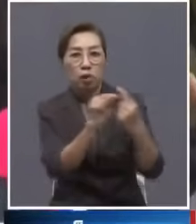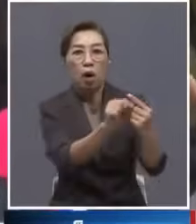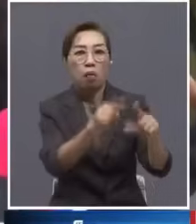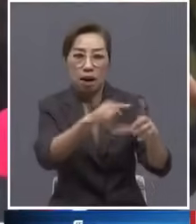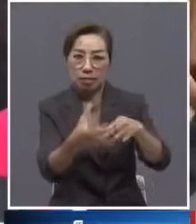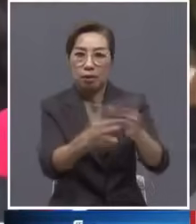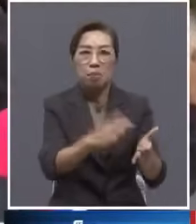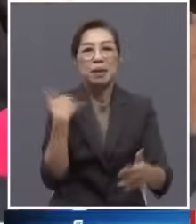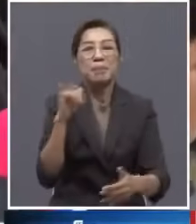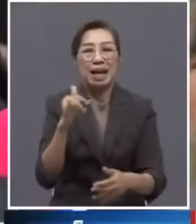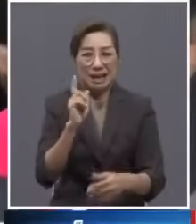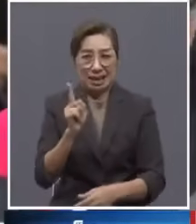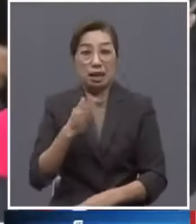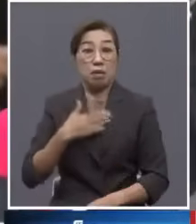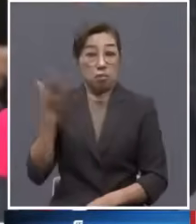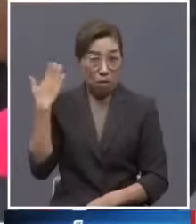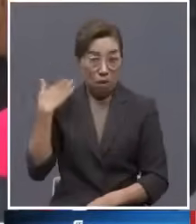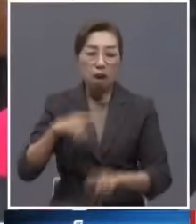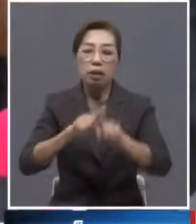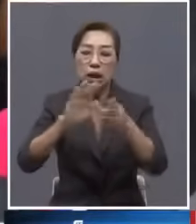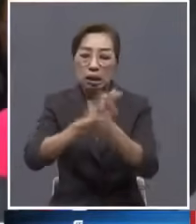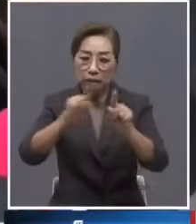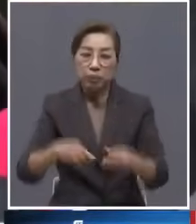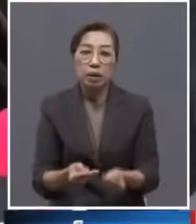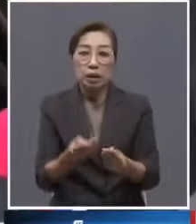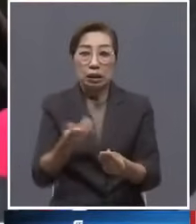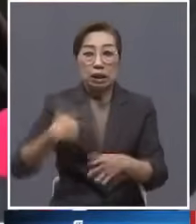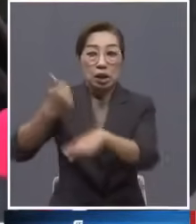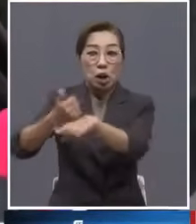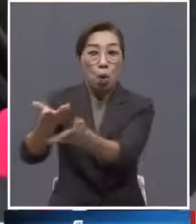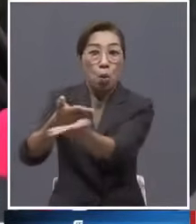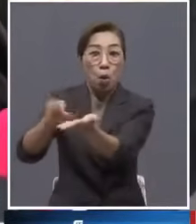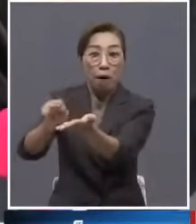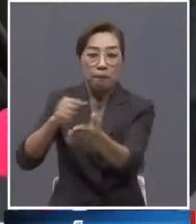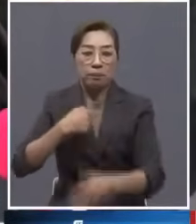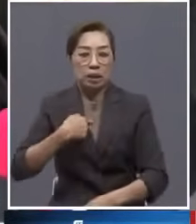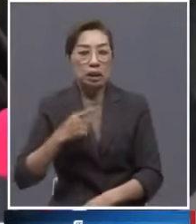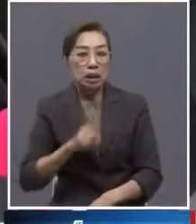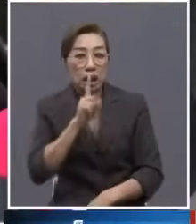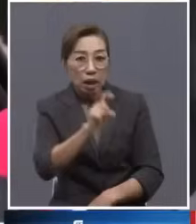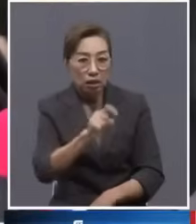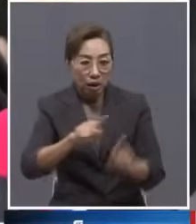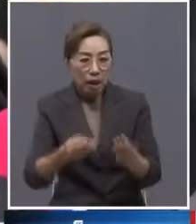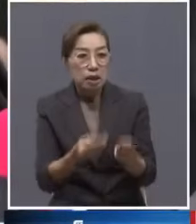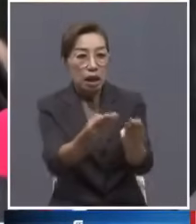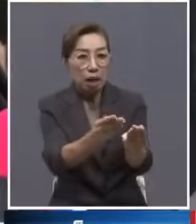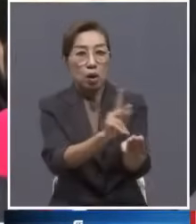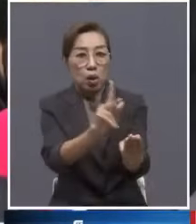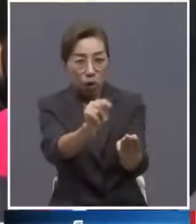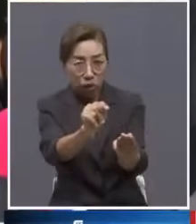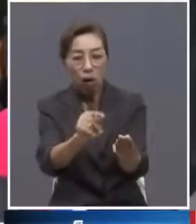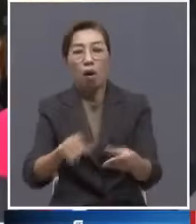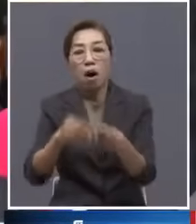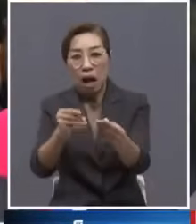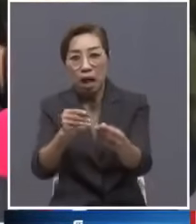เคยยื่นเรื่องเนี้ยให้กับกกตและอัยการสูงสุดมาแล้วระหว่างการไต่สวนศาลได้เรียกเอกสารจากหน่วยงานความมั่นคงและตนก็มั่น